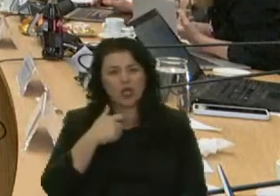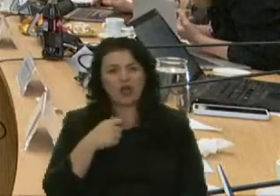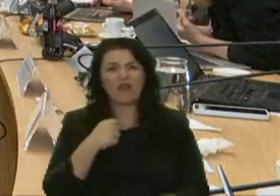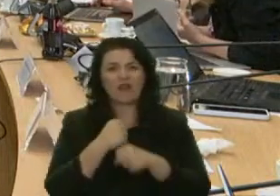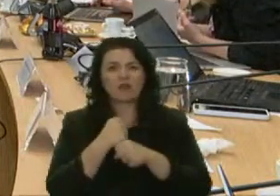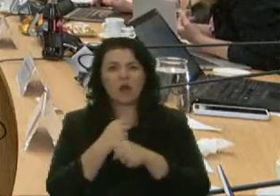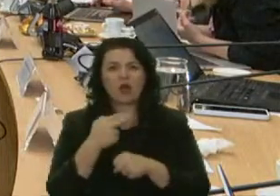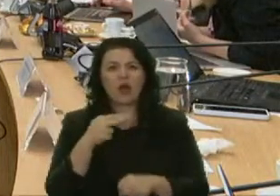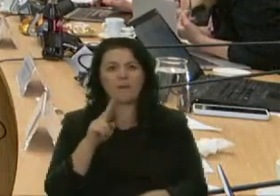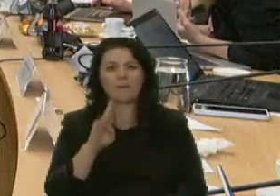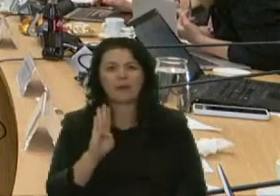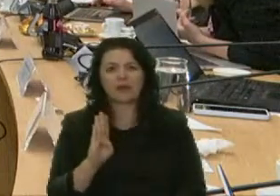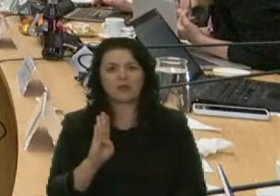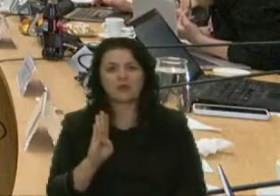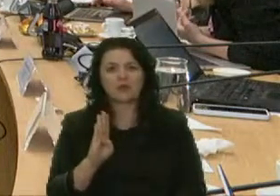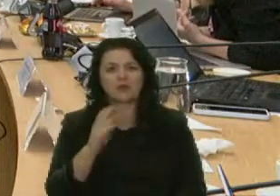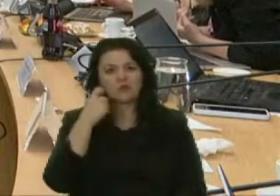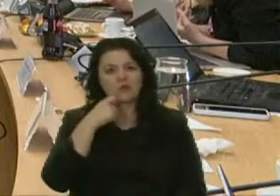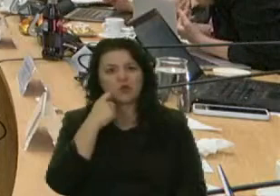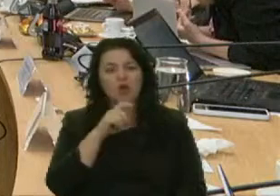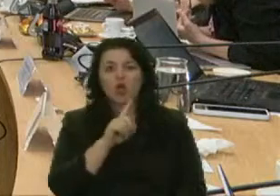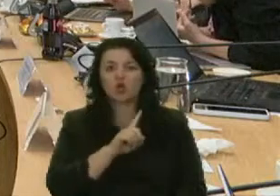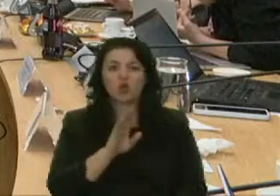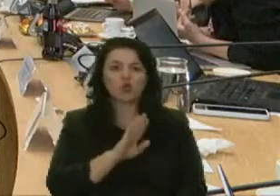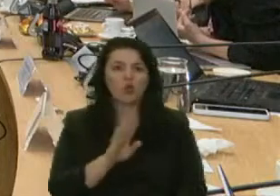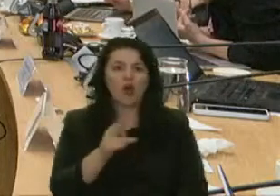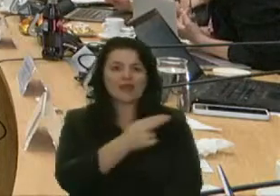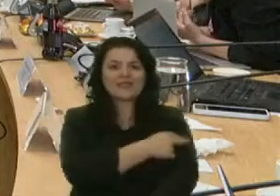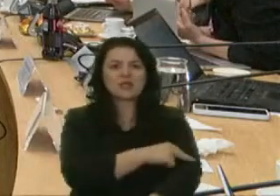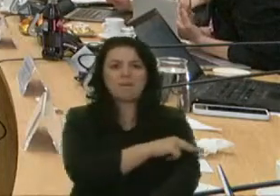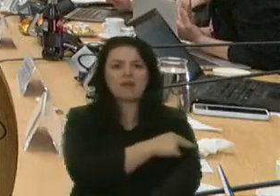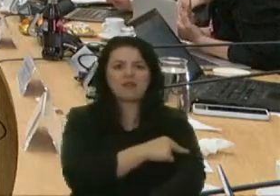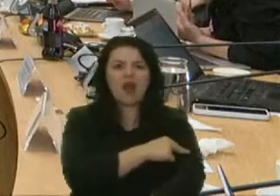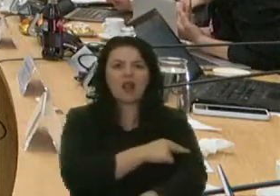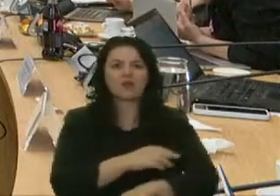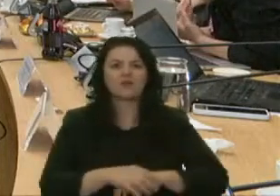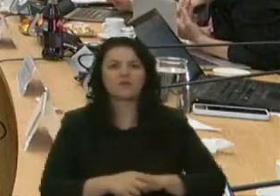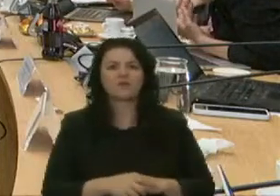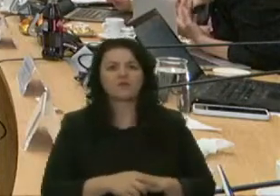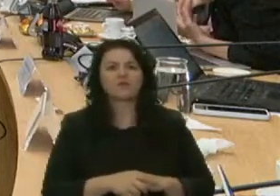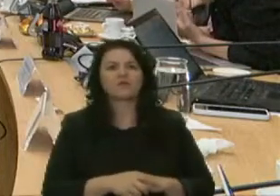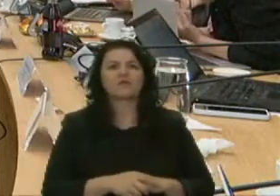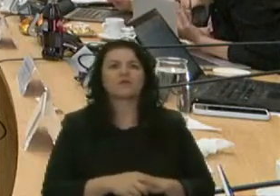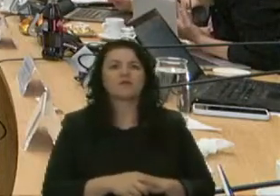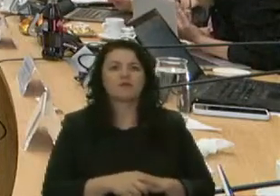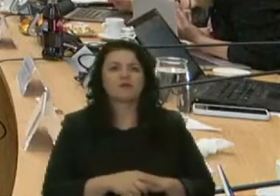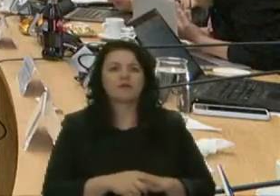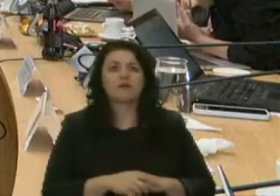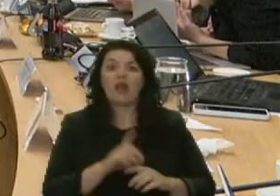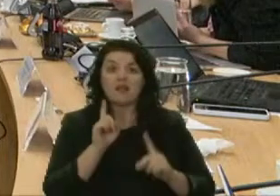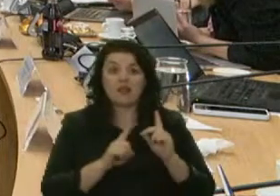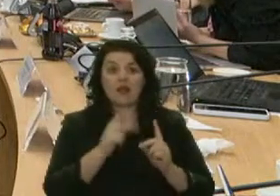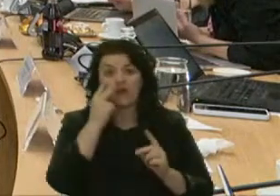un hub Municipal nu doar un spital municipal dacă Considerați că aveți în vedere și o astfel de